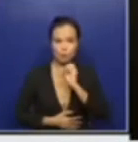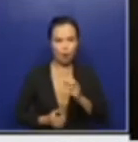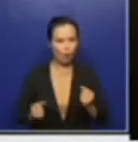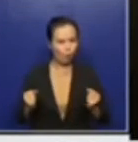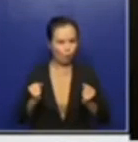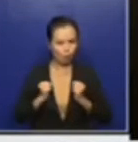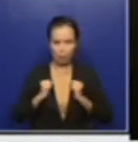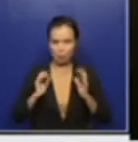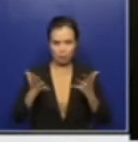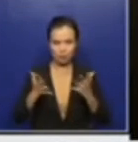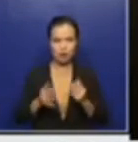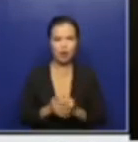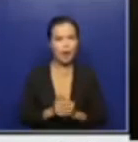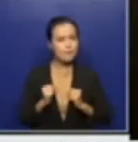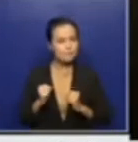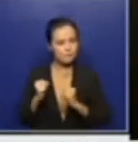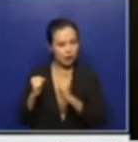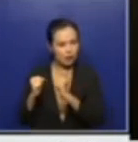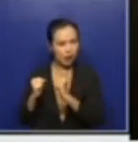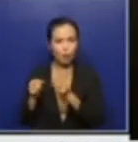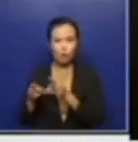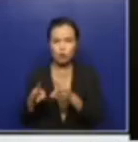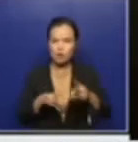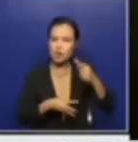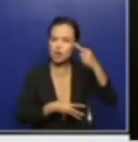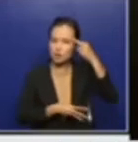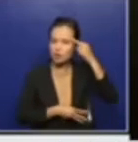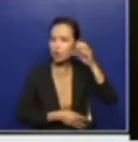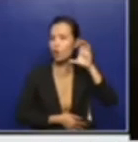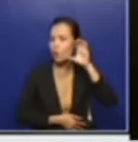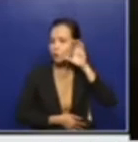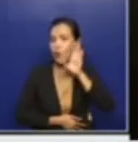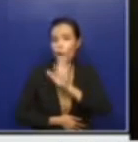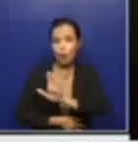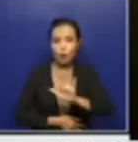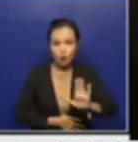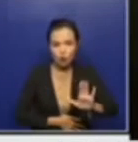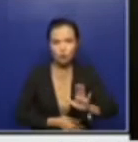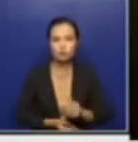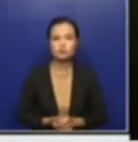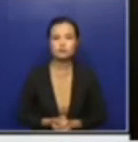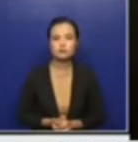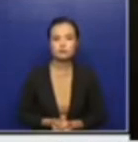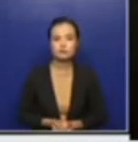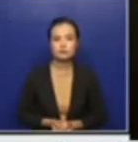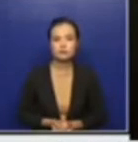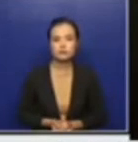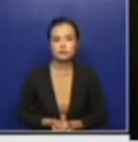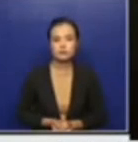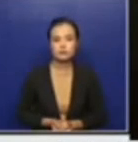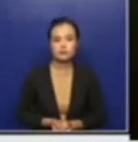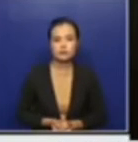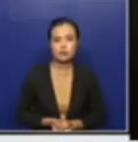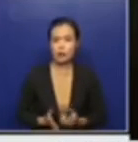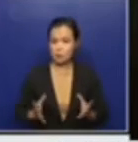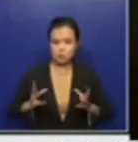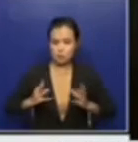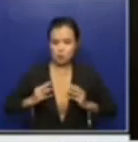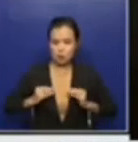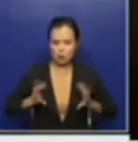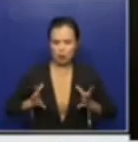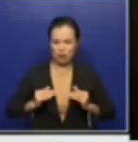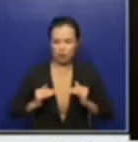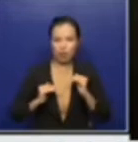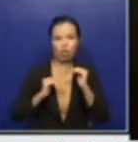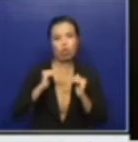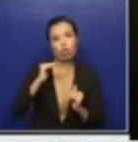หาญที่จะรักษาอุดมการณ์ที่เขาเชื่อเขาไม่ยอมรับกับความไม่ชอบธร